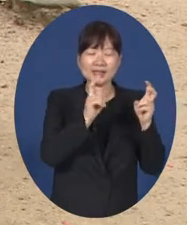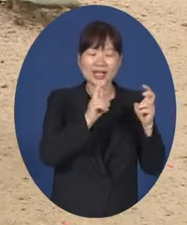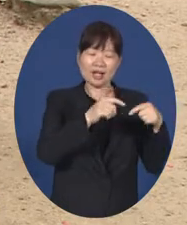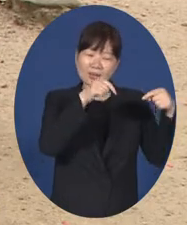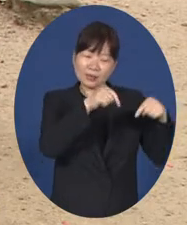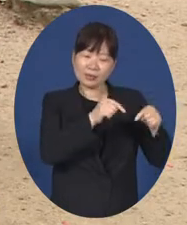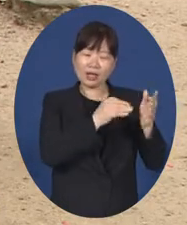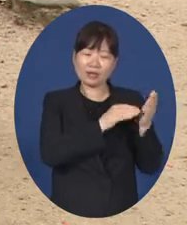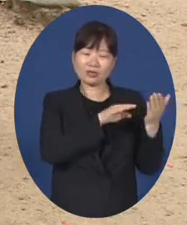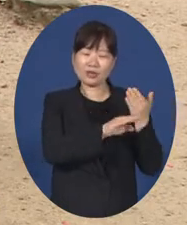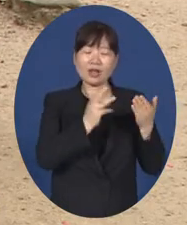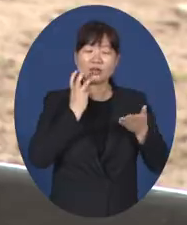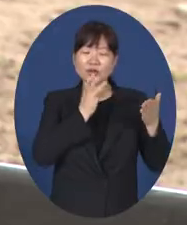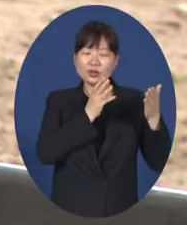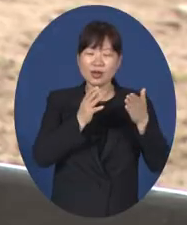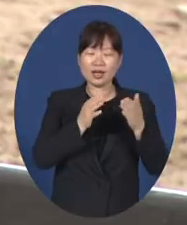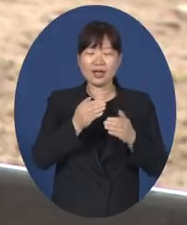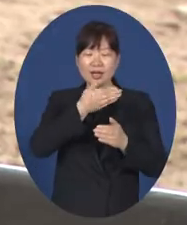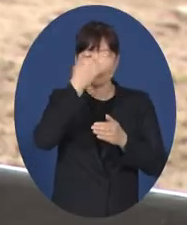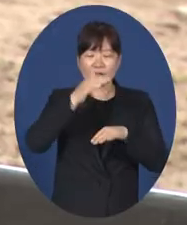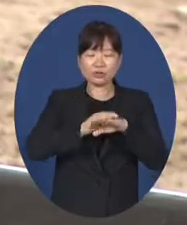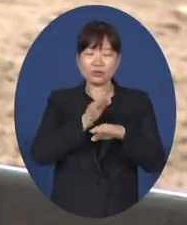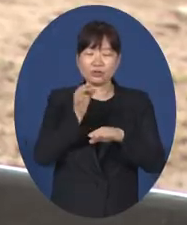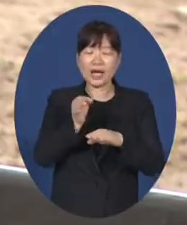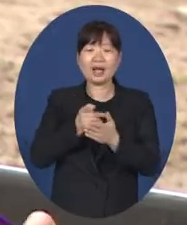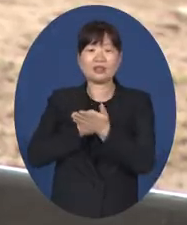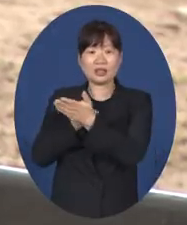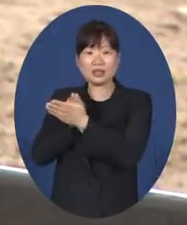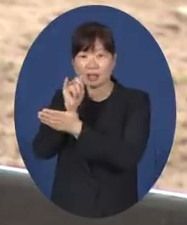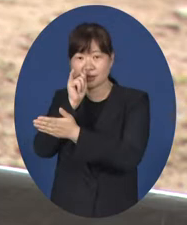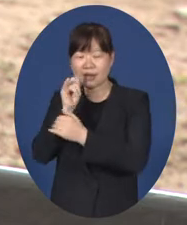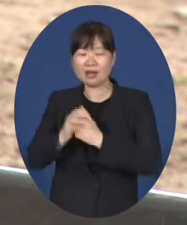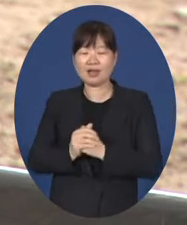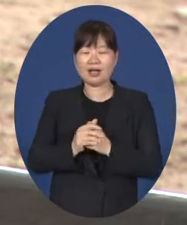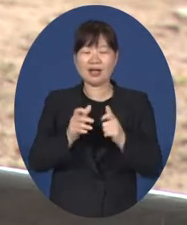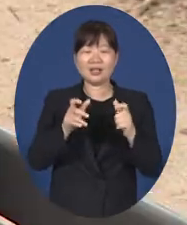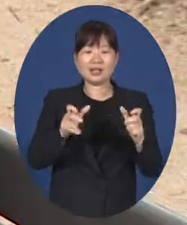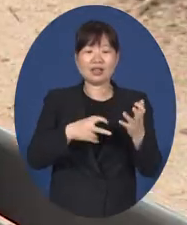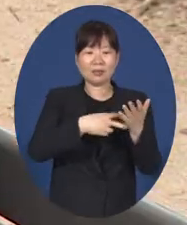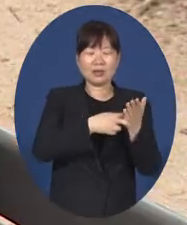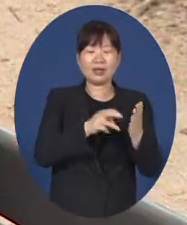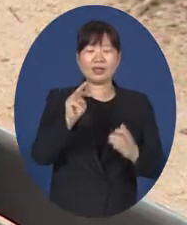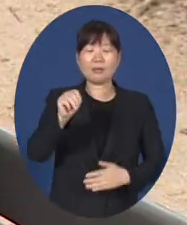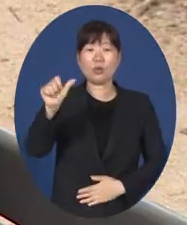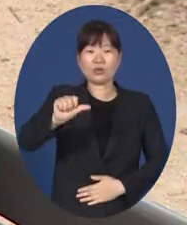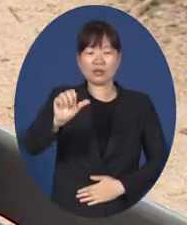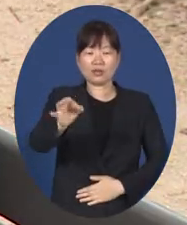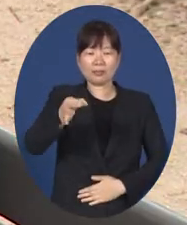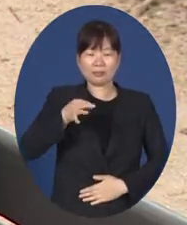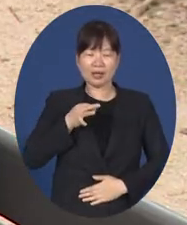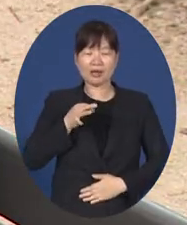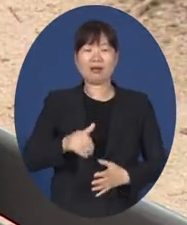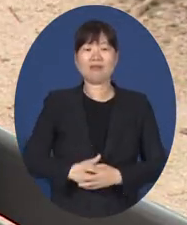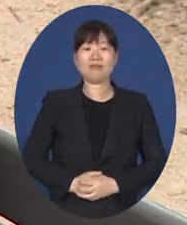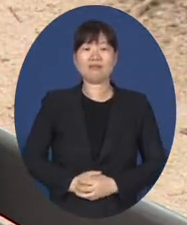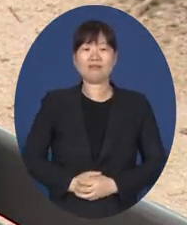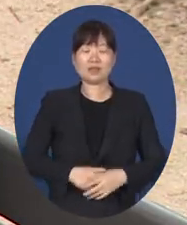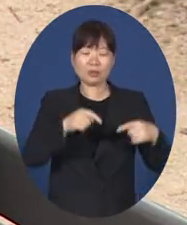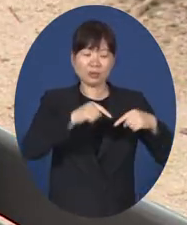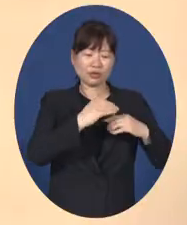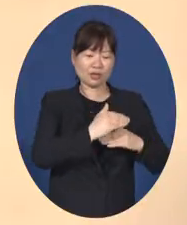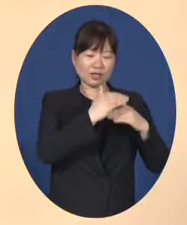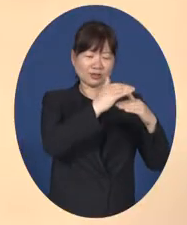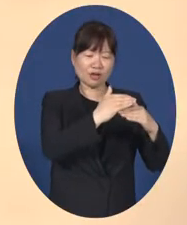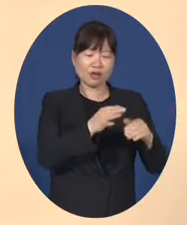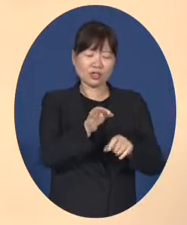취업 면접을 본 후 경기도의 청년 면접 수당을 신청했습니다 3 화폐로 3만 5천 원을 받았습니다 면접